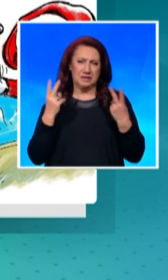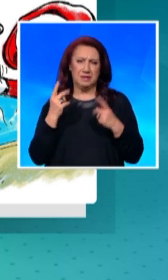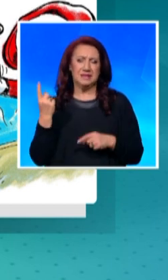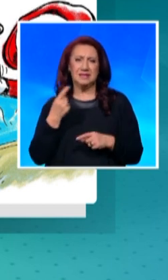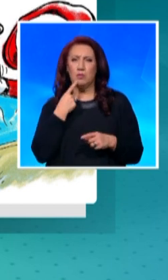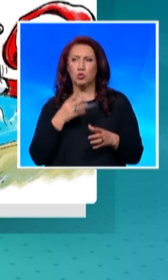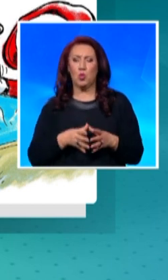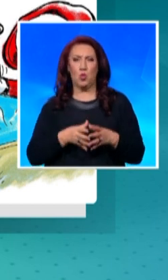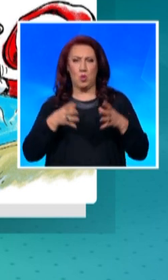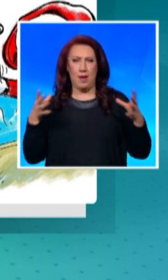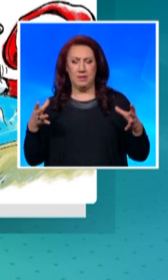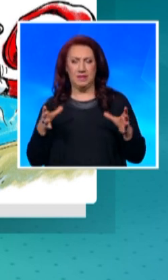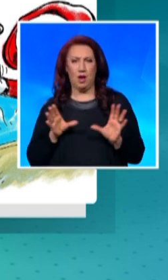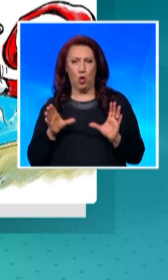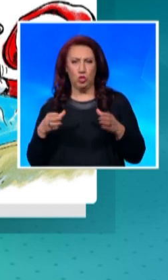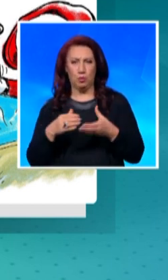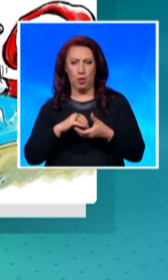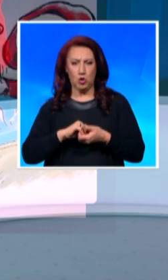грандовете.